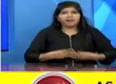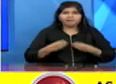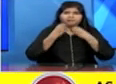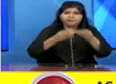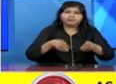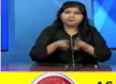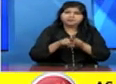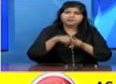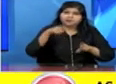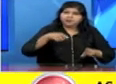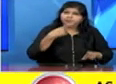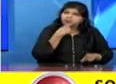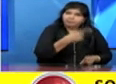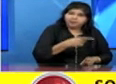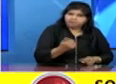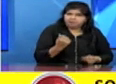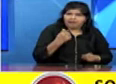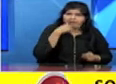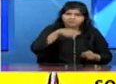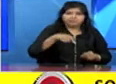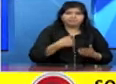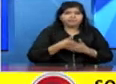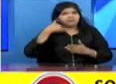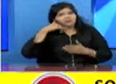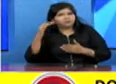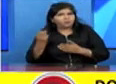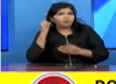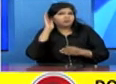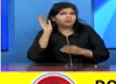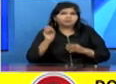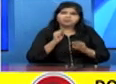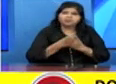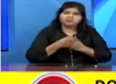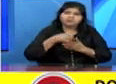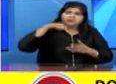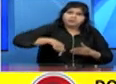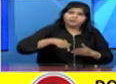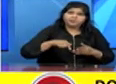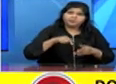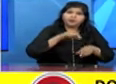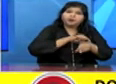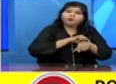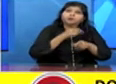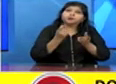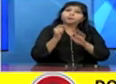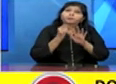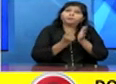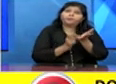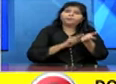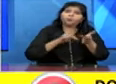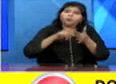है। तो आपकी बात में बहुत ताकत है, तो मैं सुनना चाहता हूँ। सर जी, मैं यहाँ पे बीजे मेडिकल कॉलेज पूना है, वहाँ